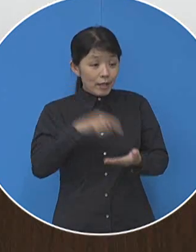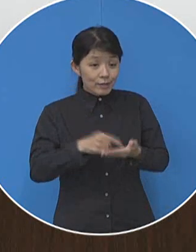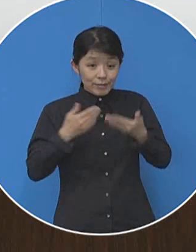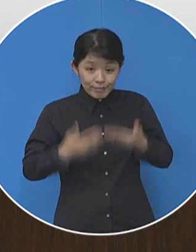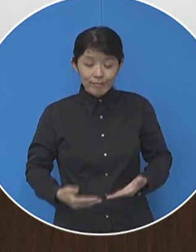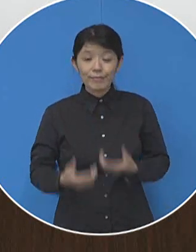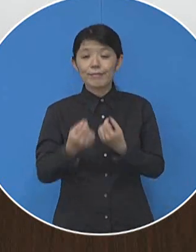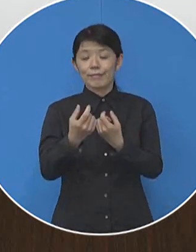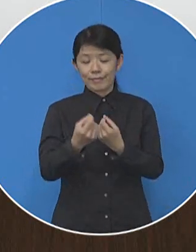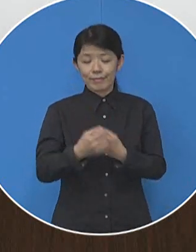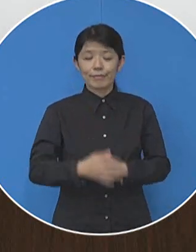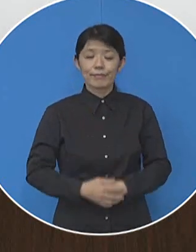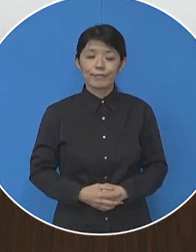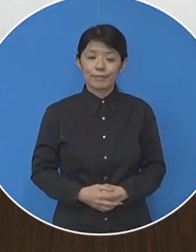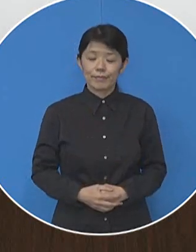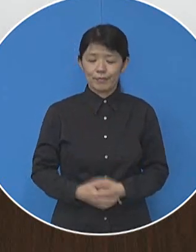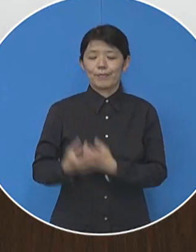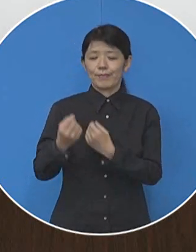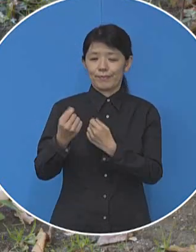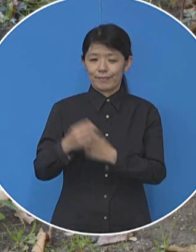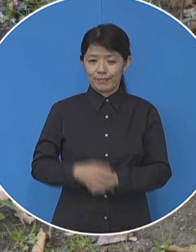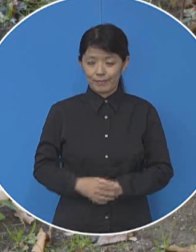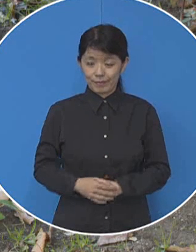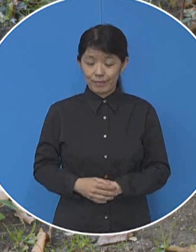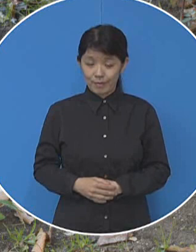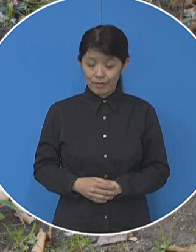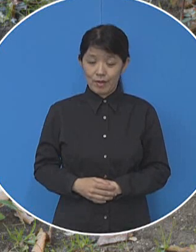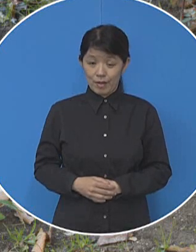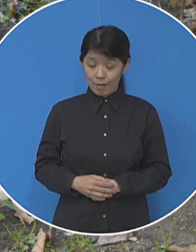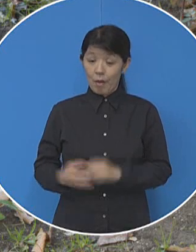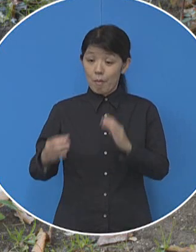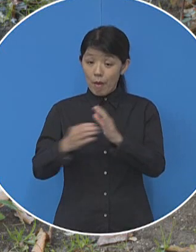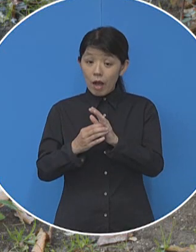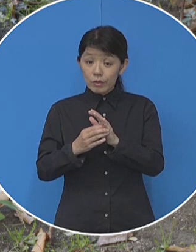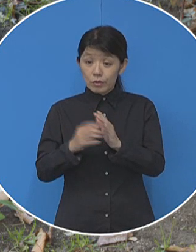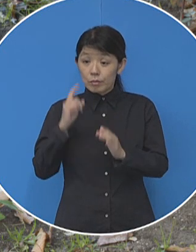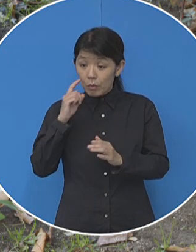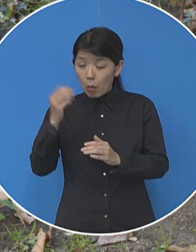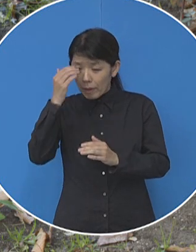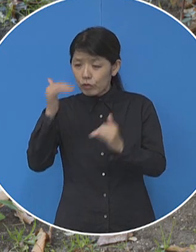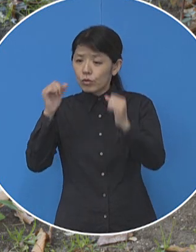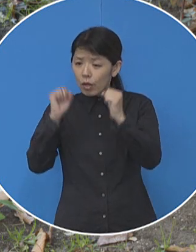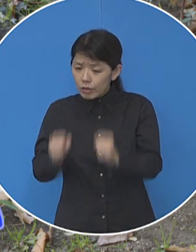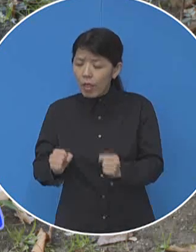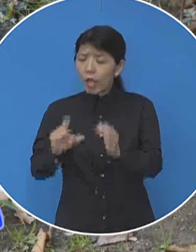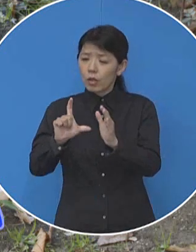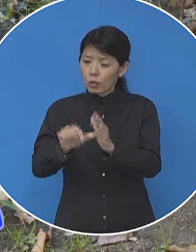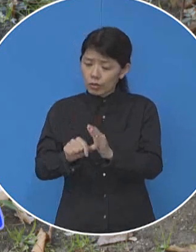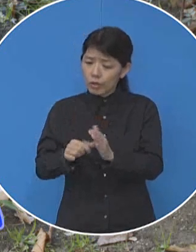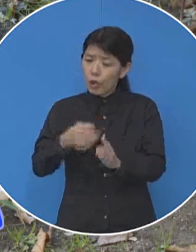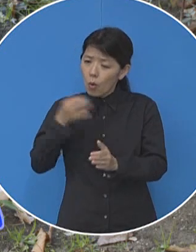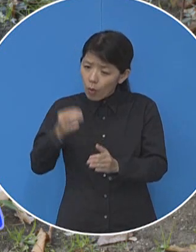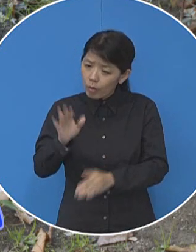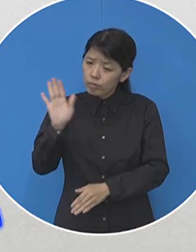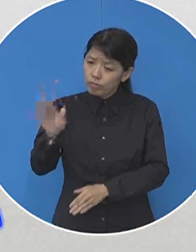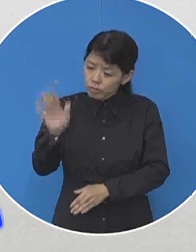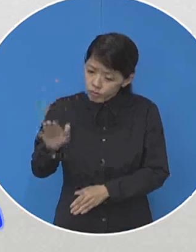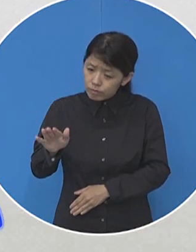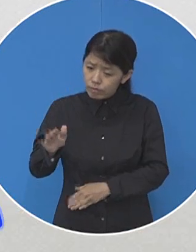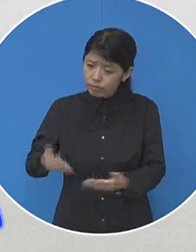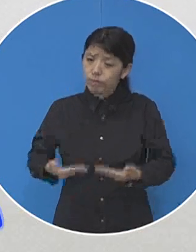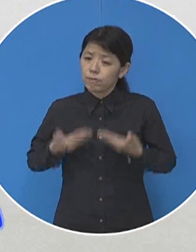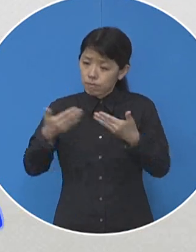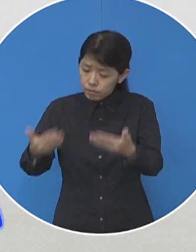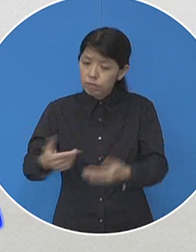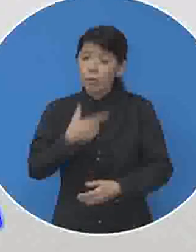して生活できるようになりますね。 はい、ヘルプマークをつけている人が困っているようであれば声をかけるなど、思い